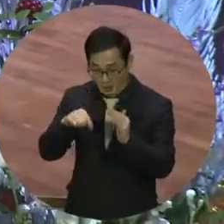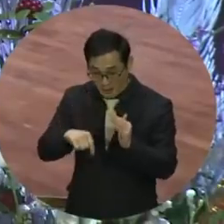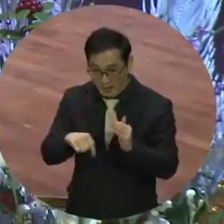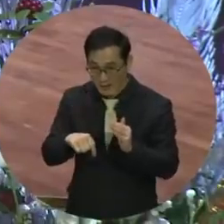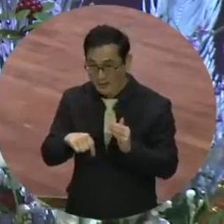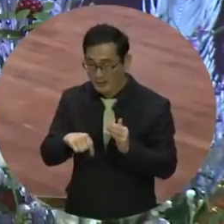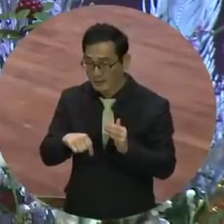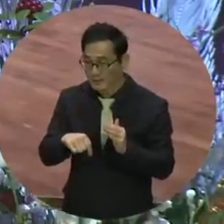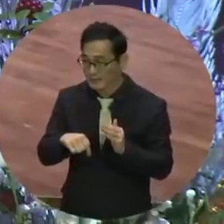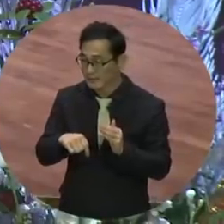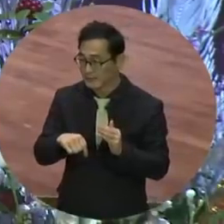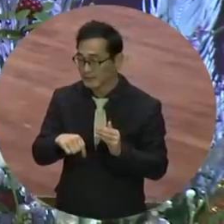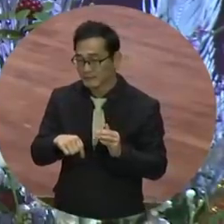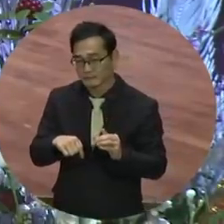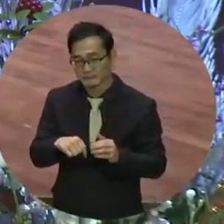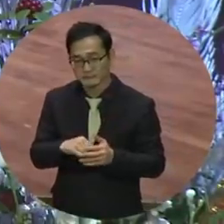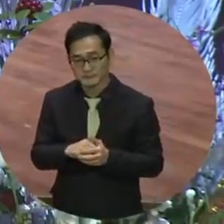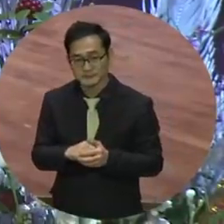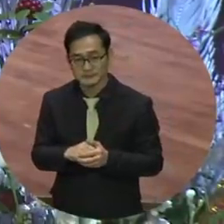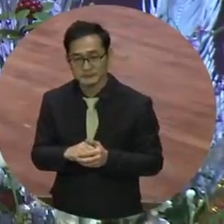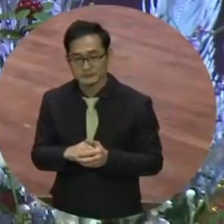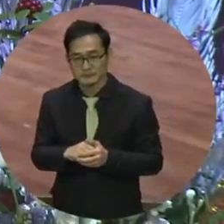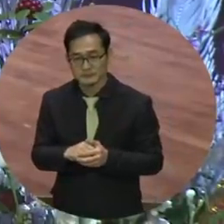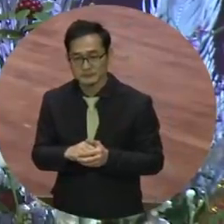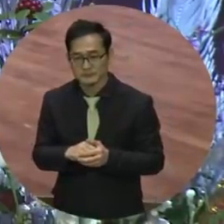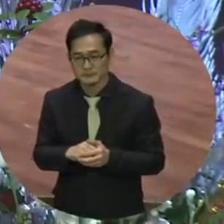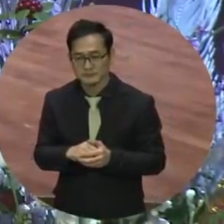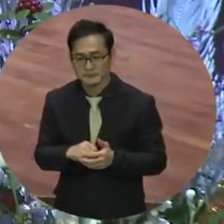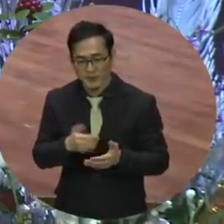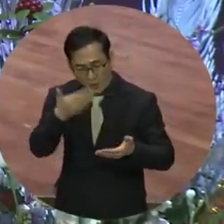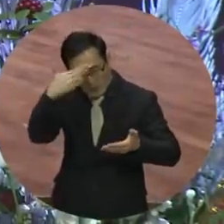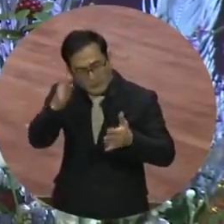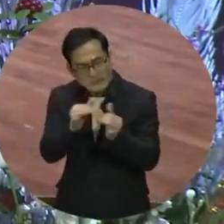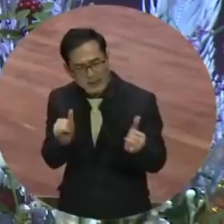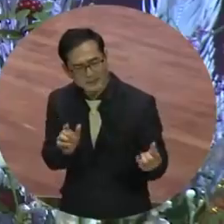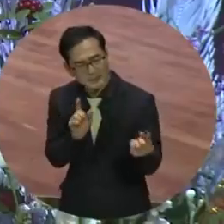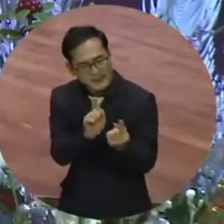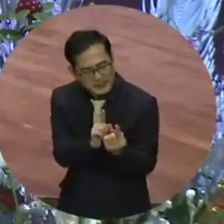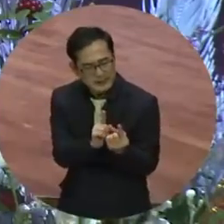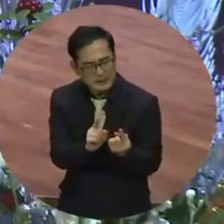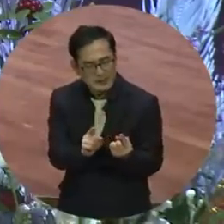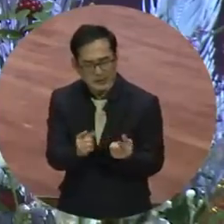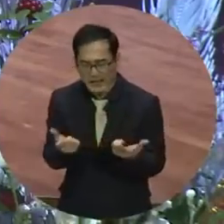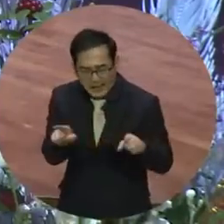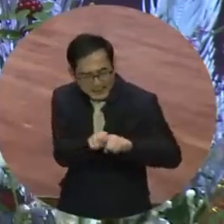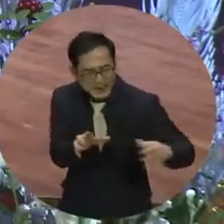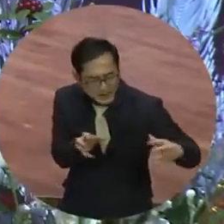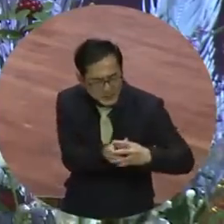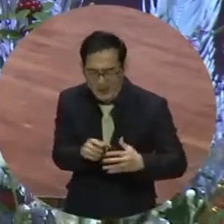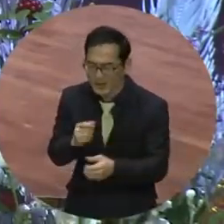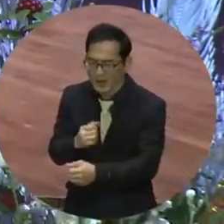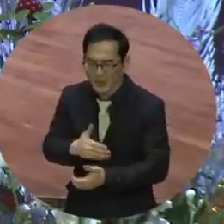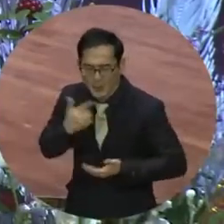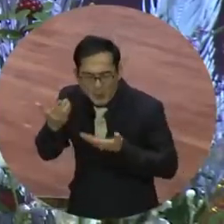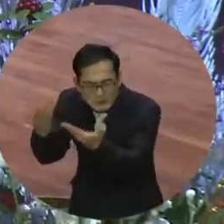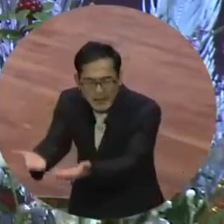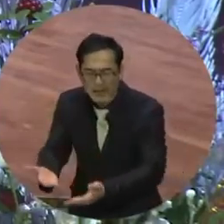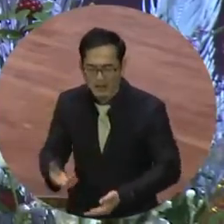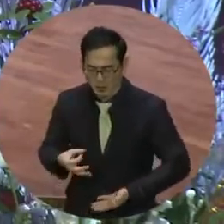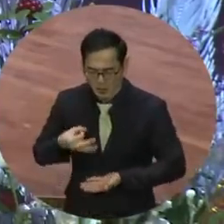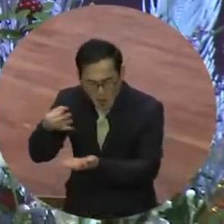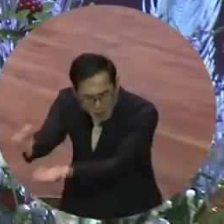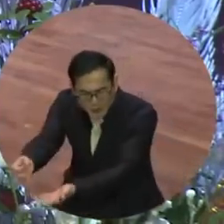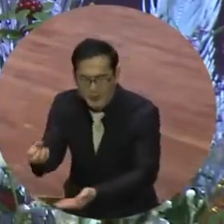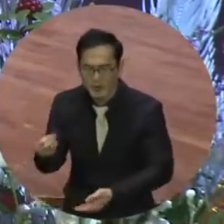가족이면 그렇다 칩시다. 이거 뭐 잘 알지도 못한 사람께 뭐 이거 서로 헌신해 가면서 하는 건데 더더구나 내 돈 내 가면서 내 시간 내 가면서